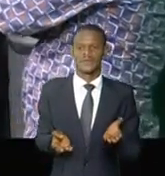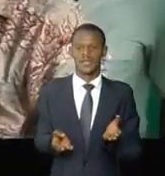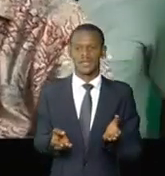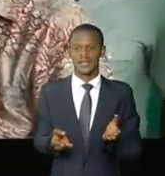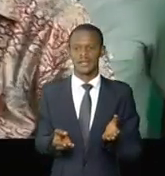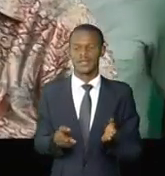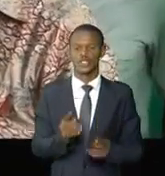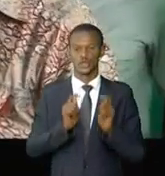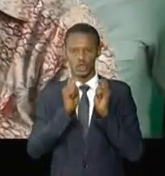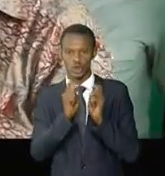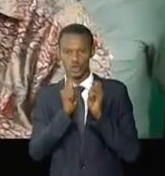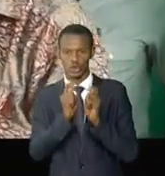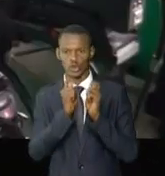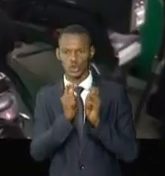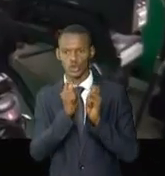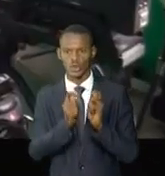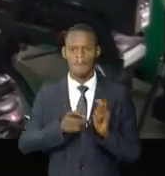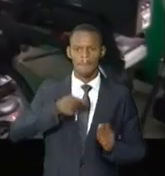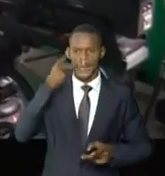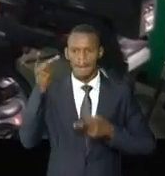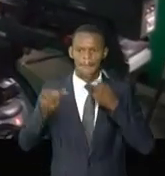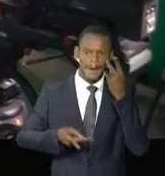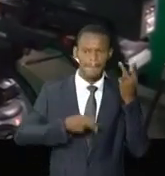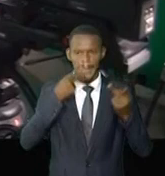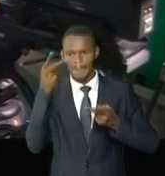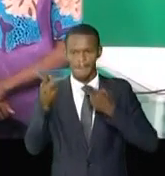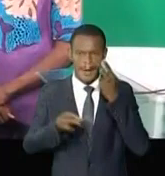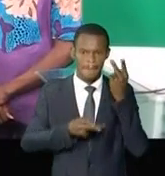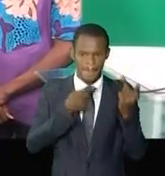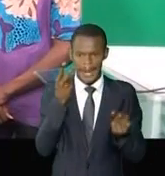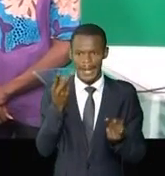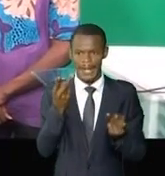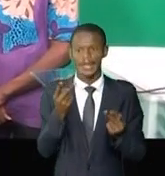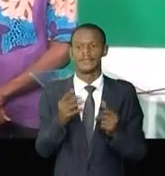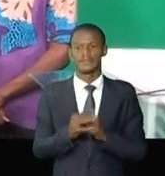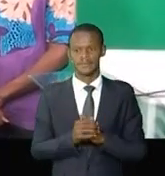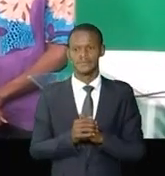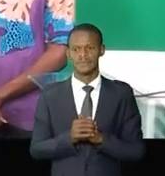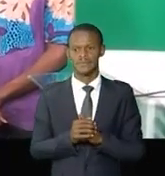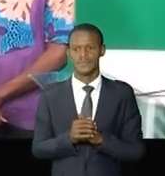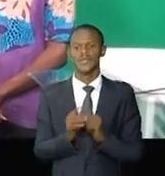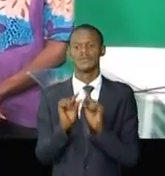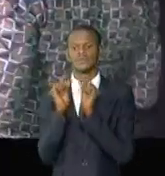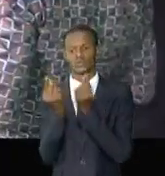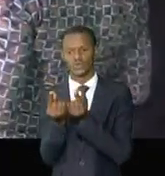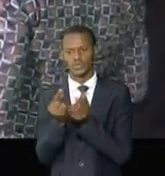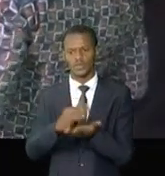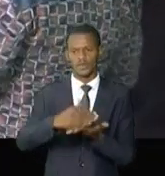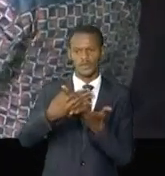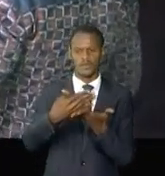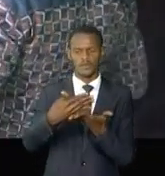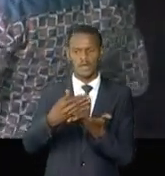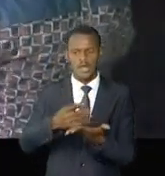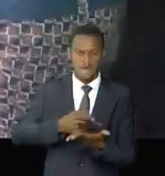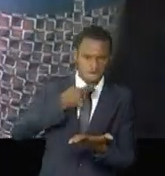où heureusement, en ce moment-là, une présentatrice rendait son journal et devant elle, son téléprompteur, un outil